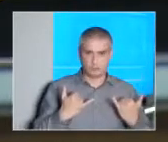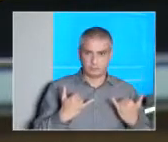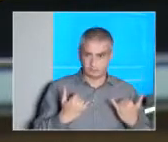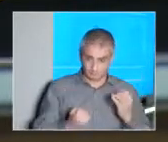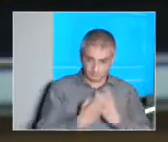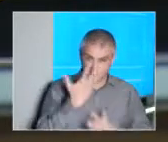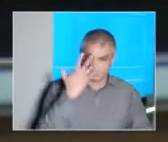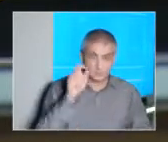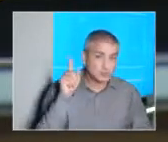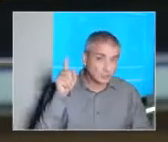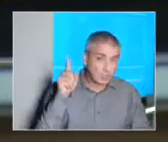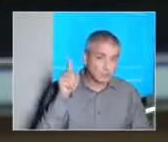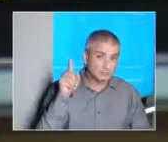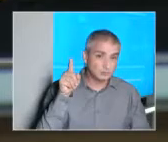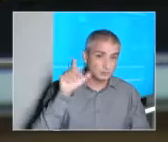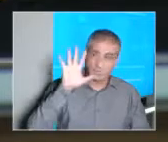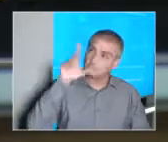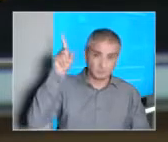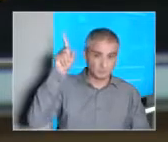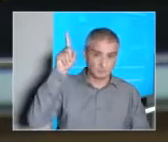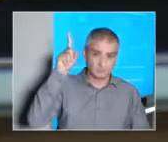יקומו חמישה אנשים הללו